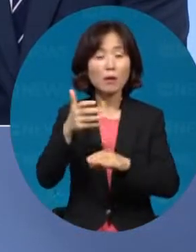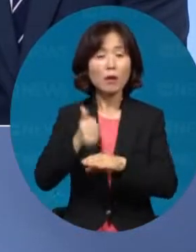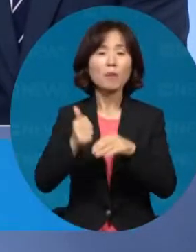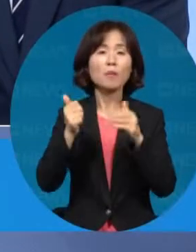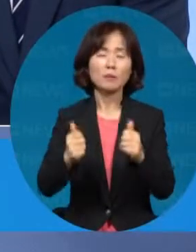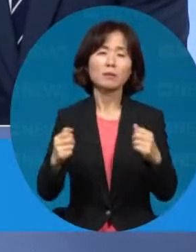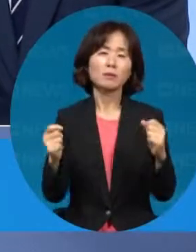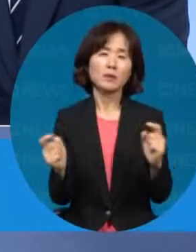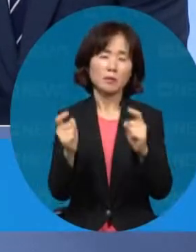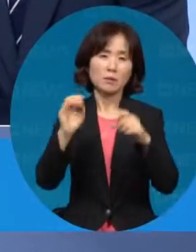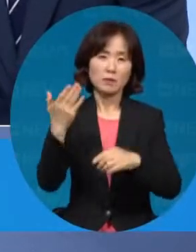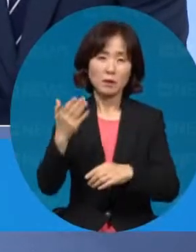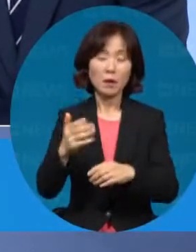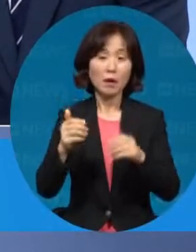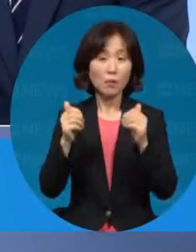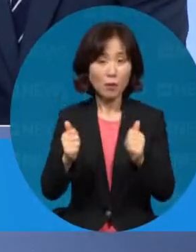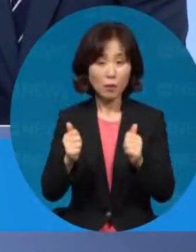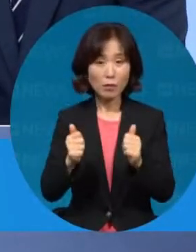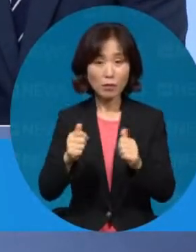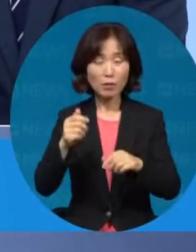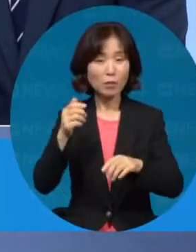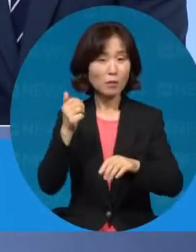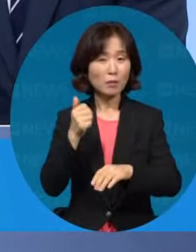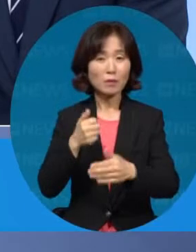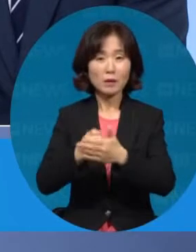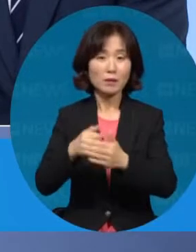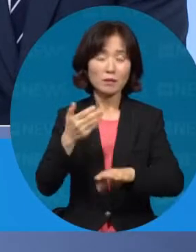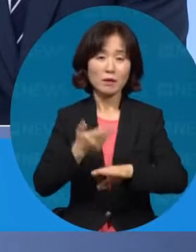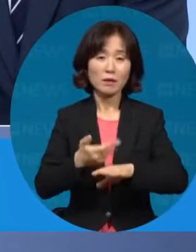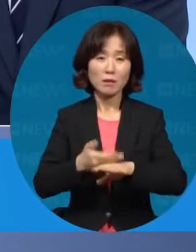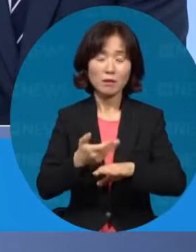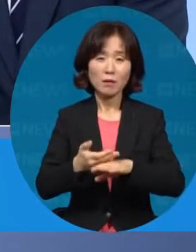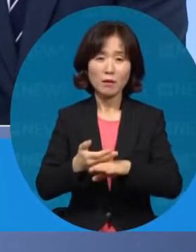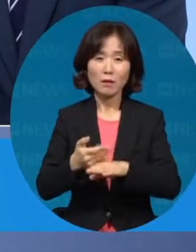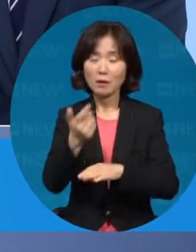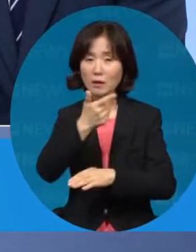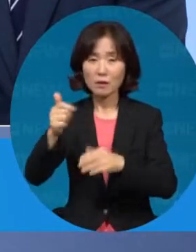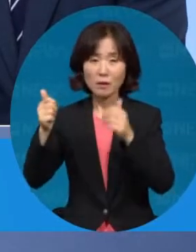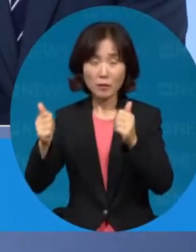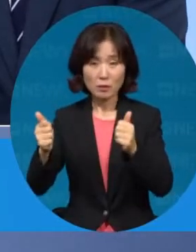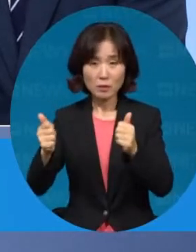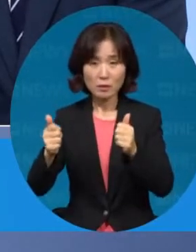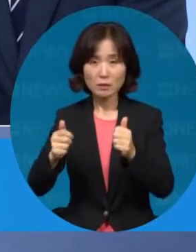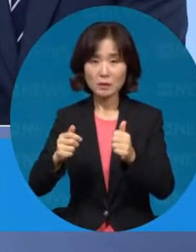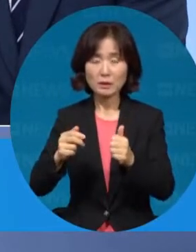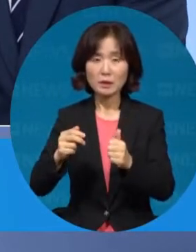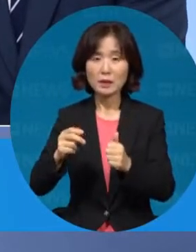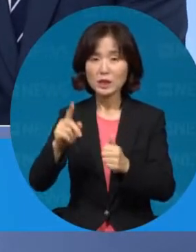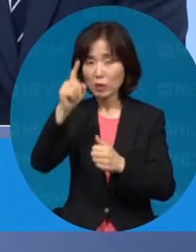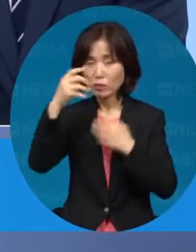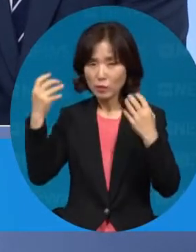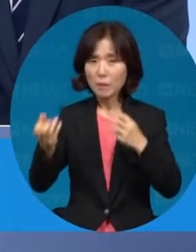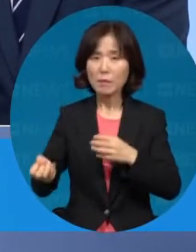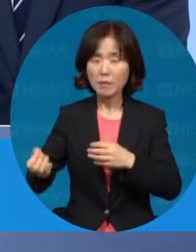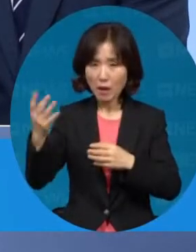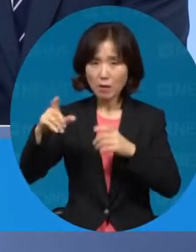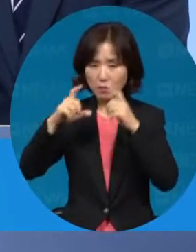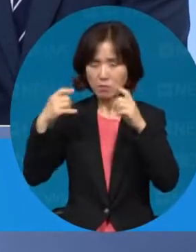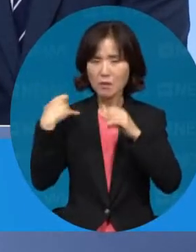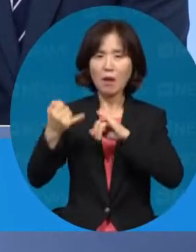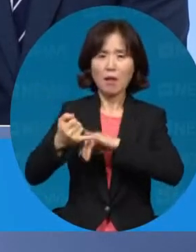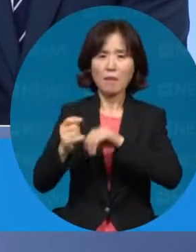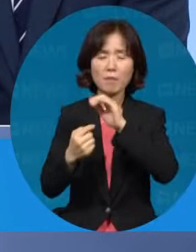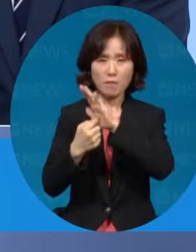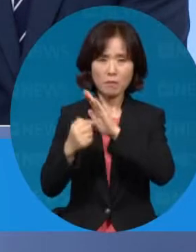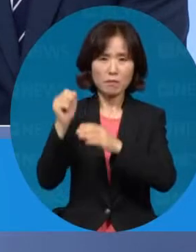지어졌는데 허 번 마저 판단이 달랐습니다 텍사스 주 항소 법원은 바이든 행정부의 손을 들어 업무와 조치를 허용했지만